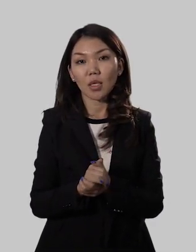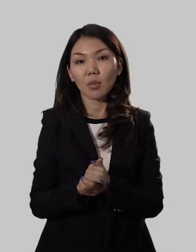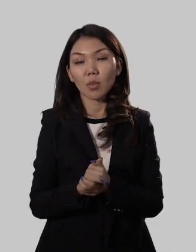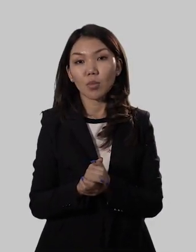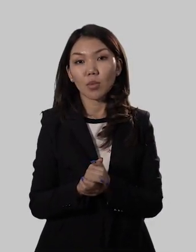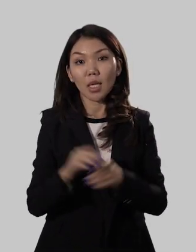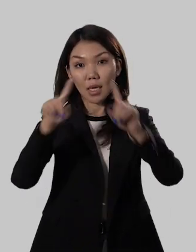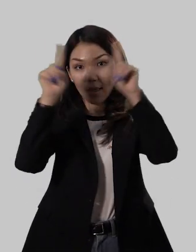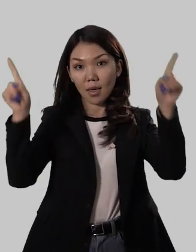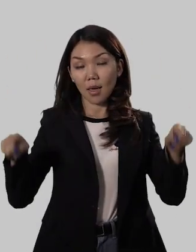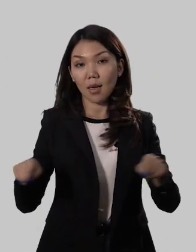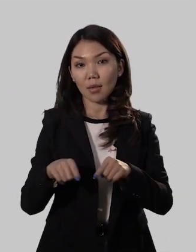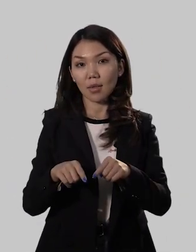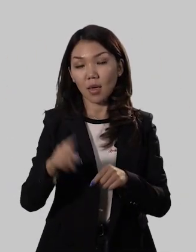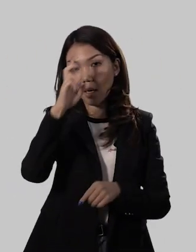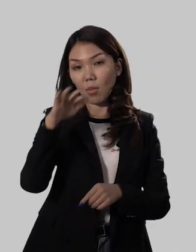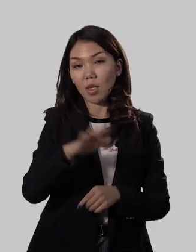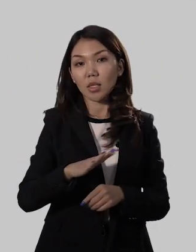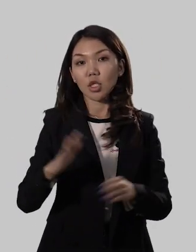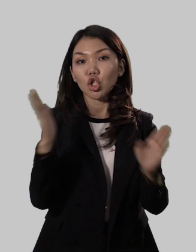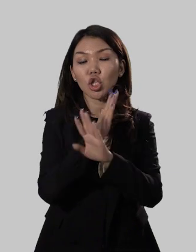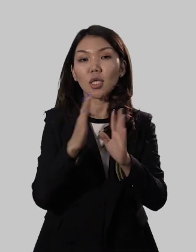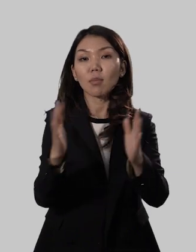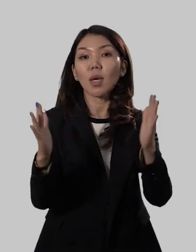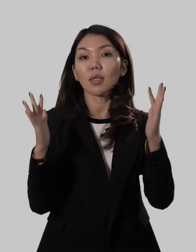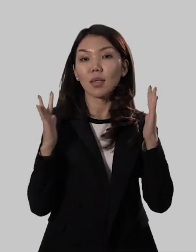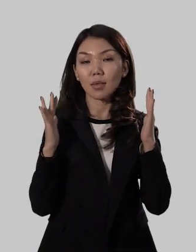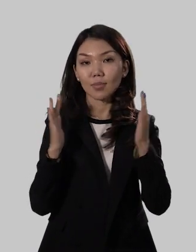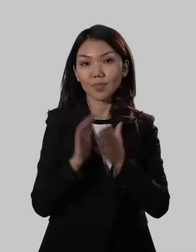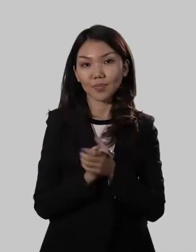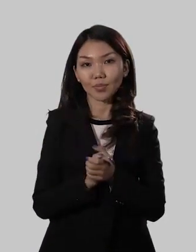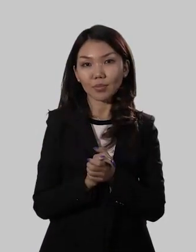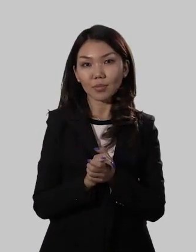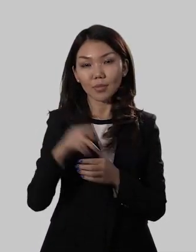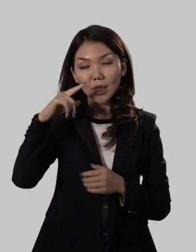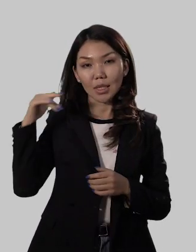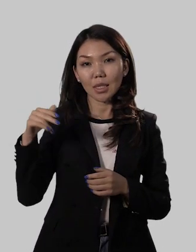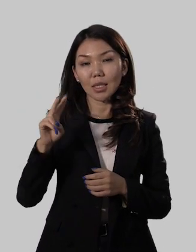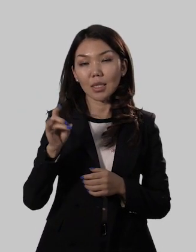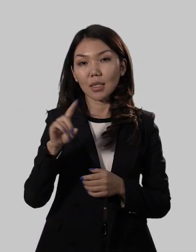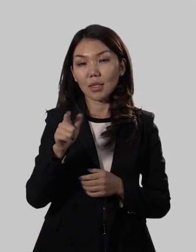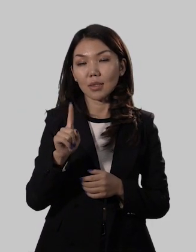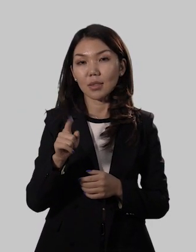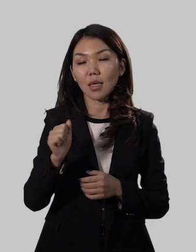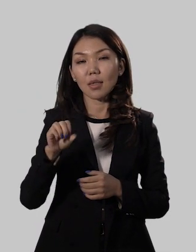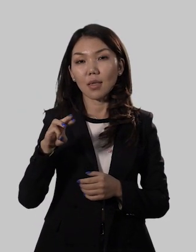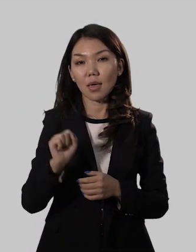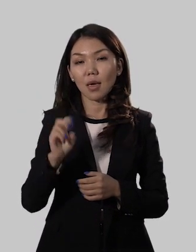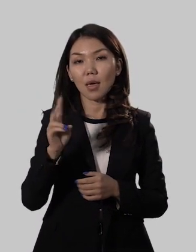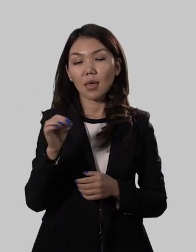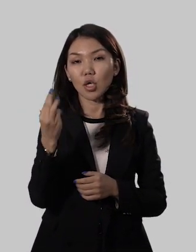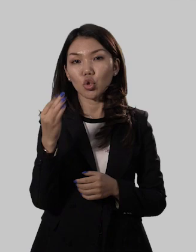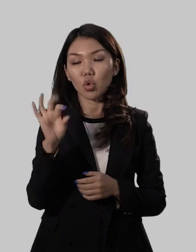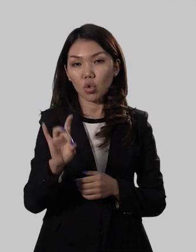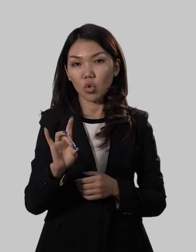Ал эми булар картага түшүрүлгөн мамлекеттик жаратылыш парктары: Кыргыз Ата,